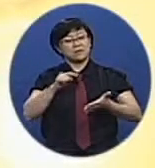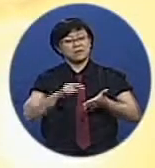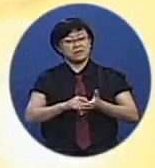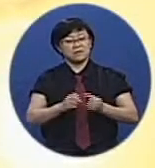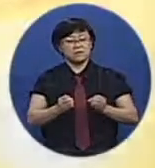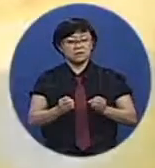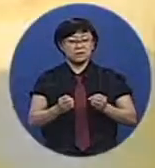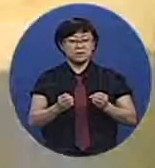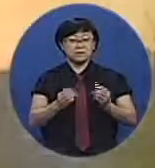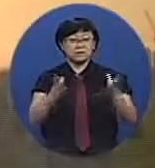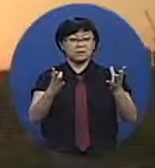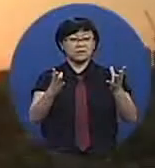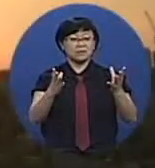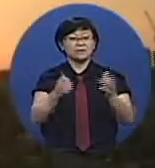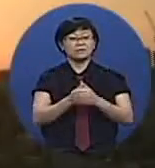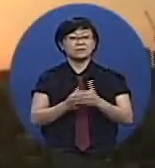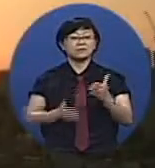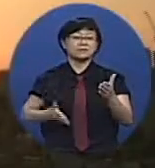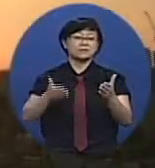쳤어 이 가슴이